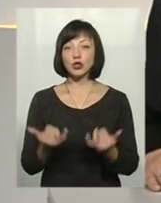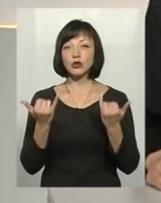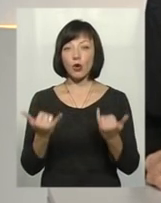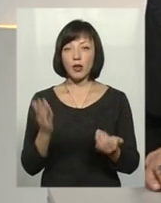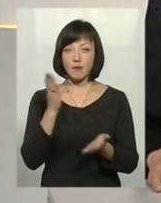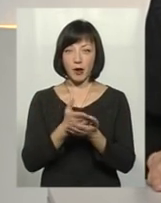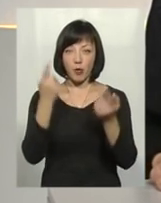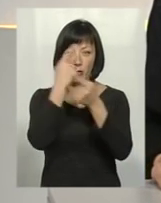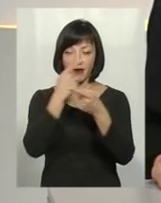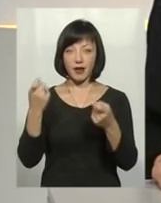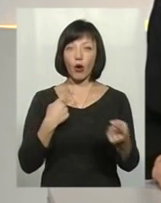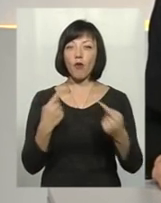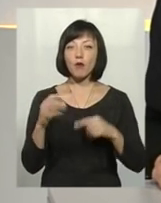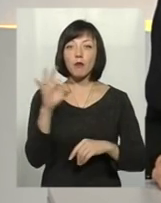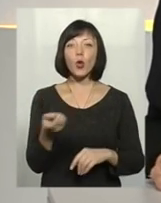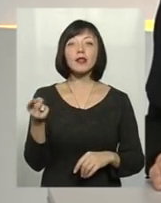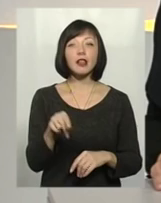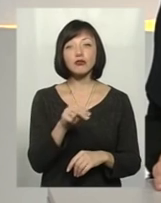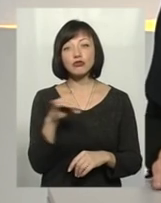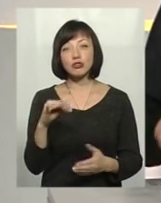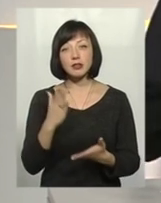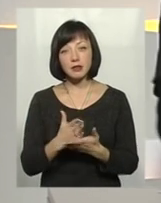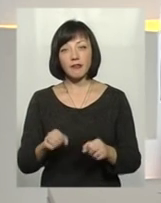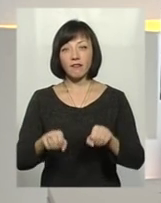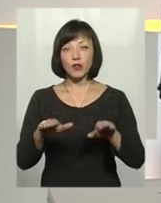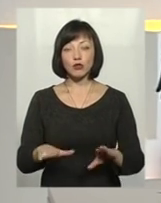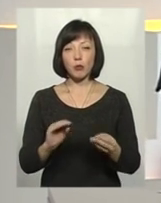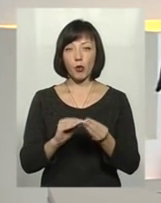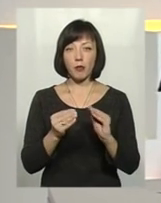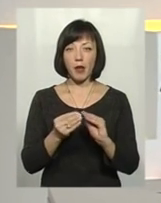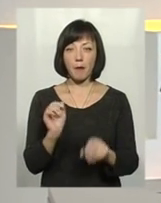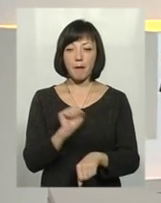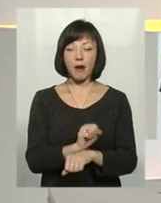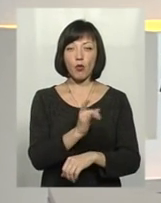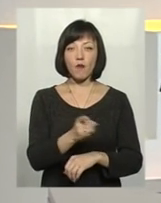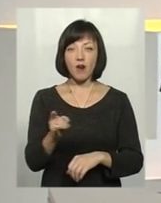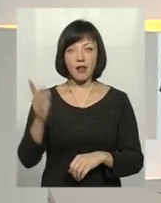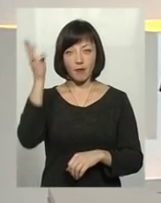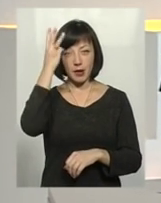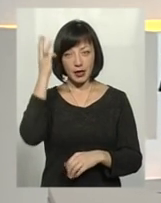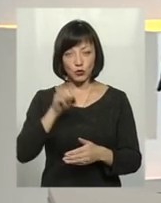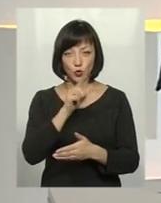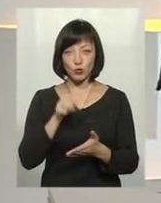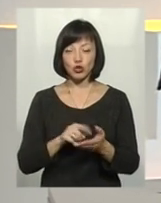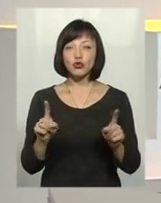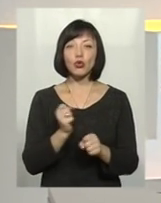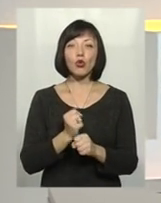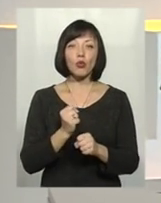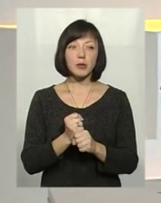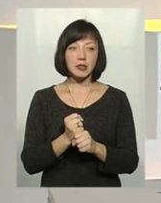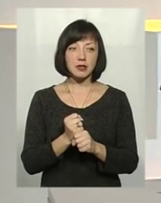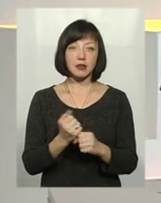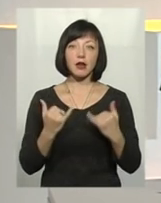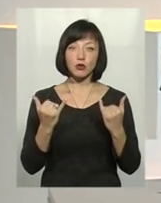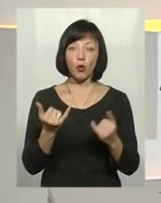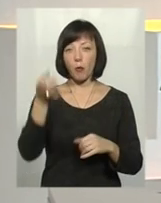в прямому ефірі говоримо про те, чи є вирішення проблеми паркування у Хмельницькому, що робить